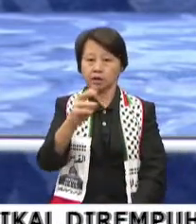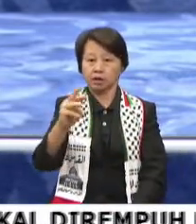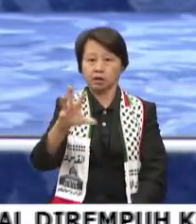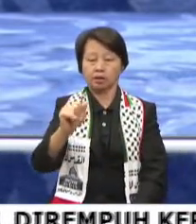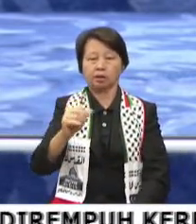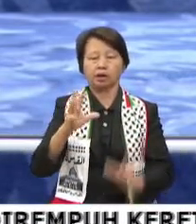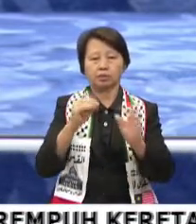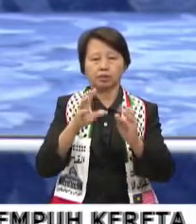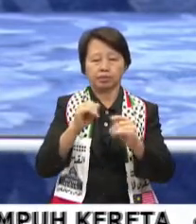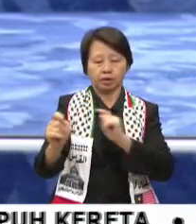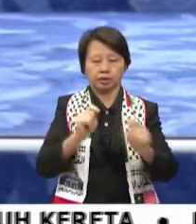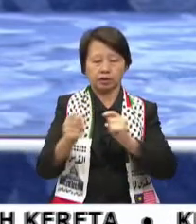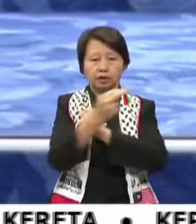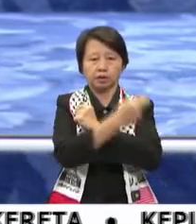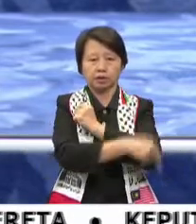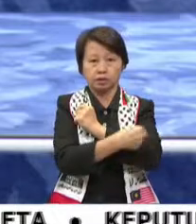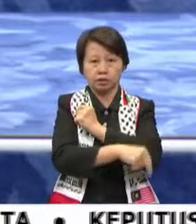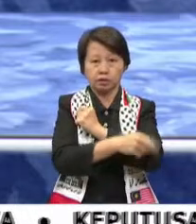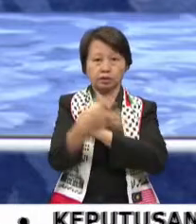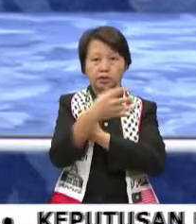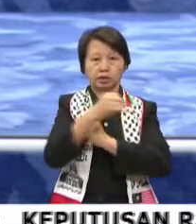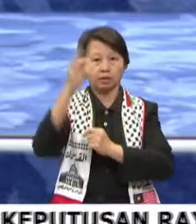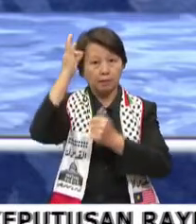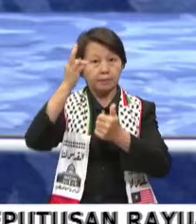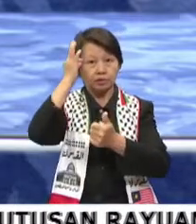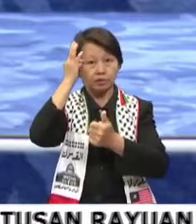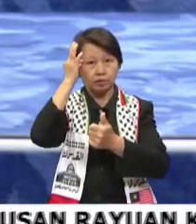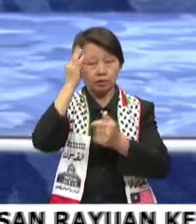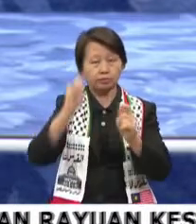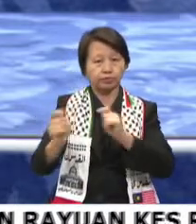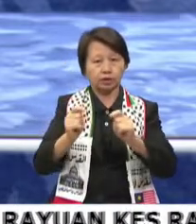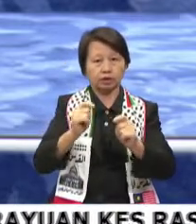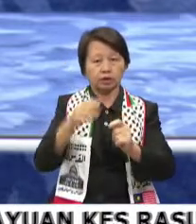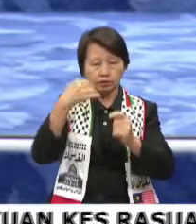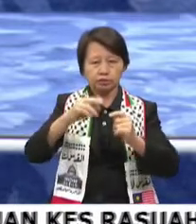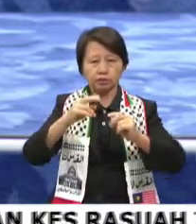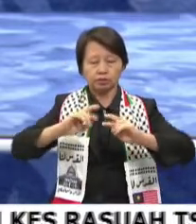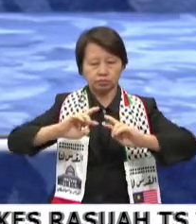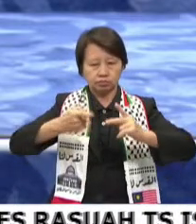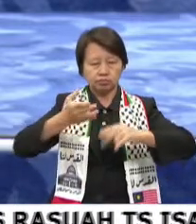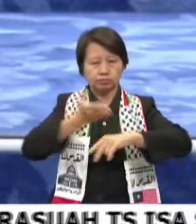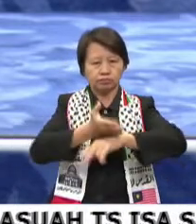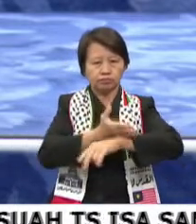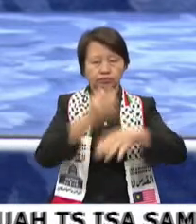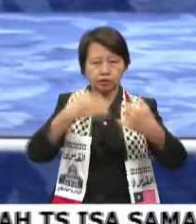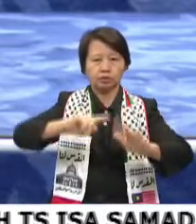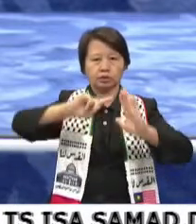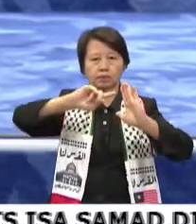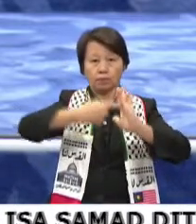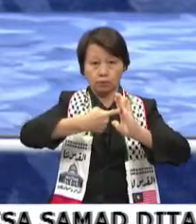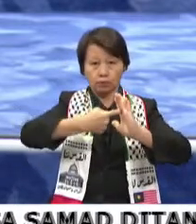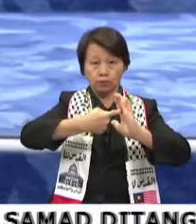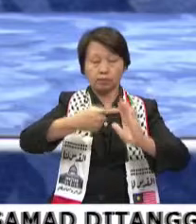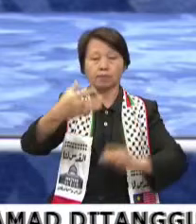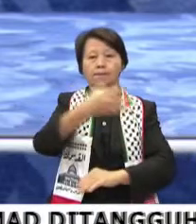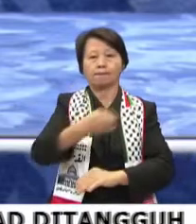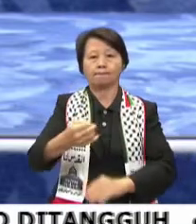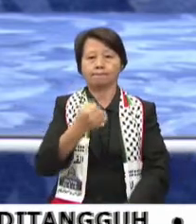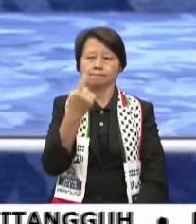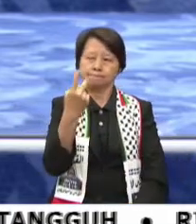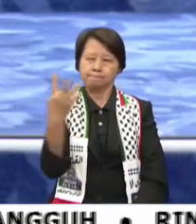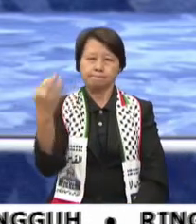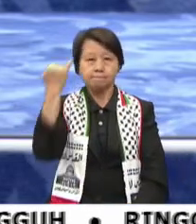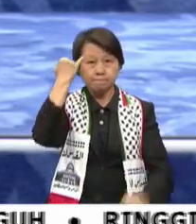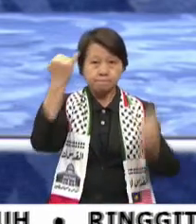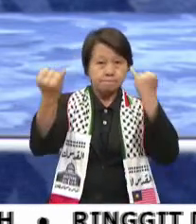daerah negeri dan persekutuan telah ditingkatkan dan telah pun Bermula dan beberapa